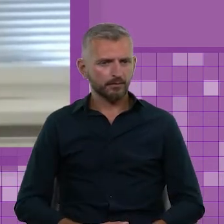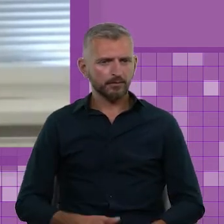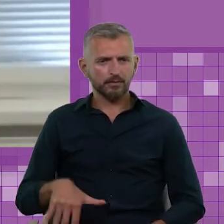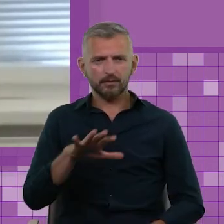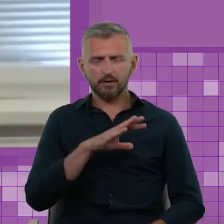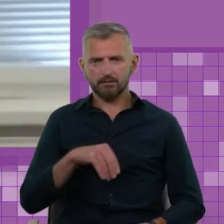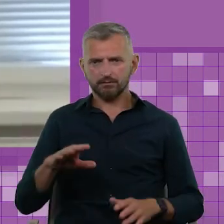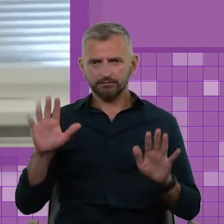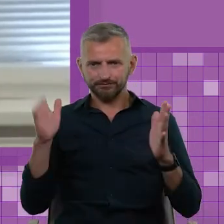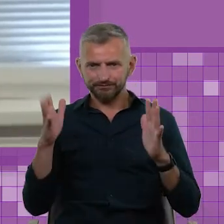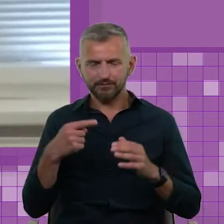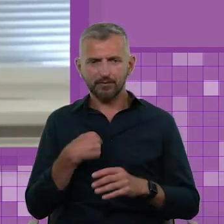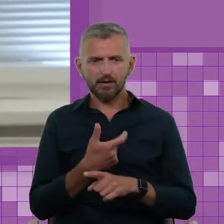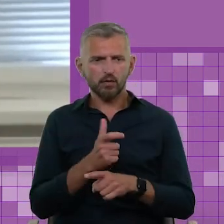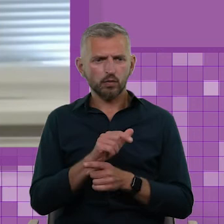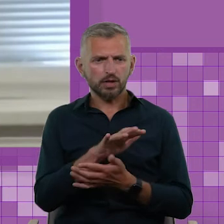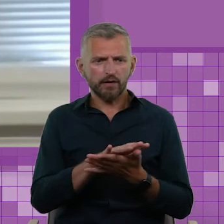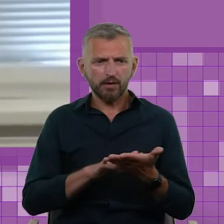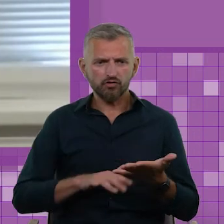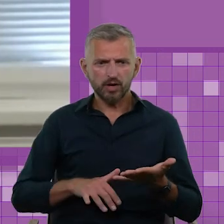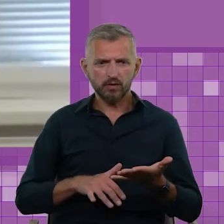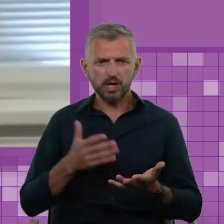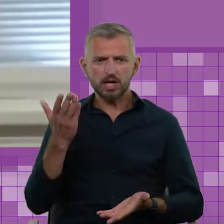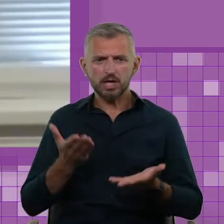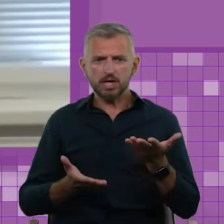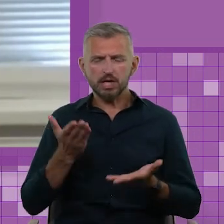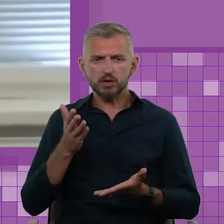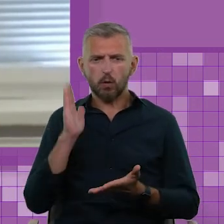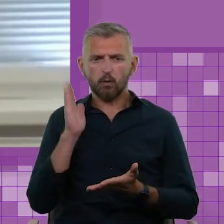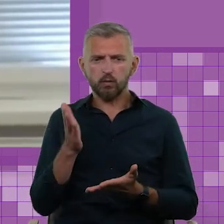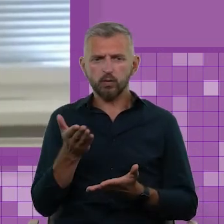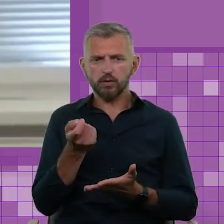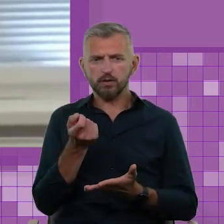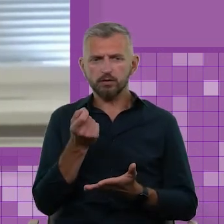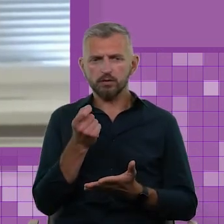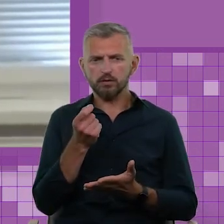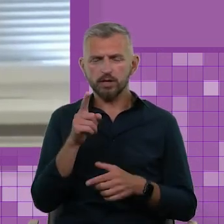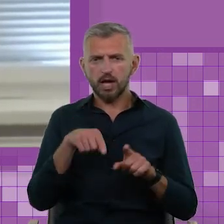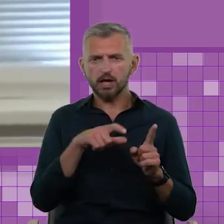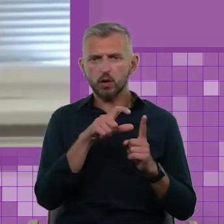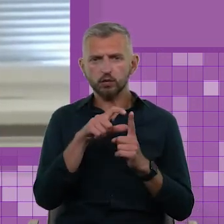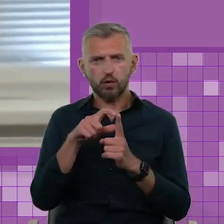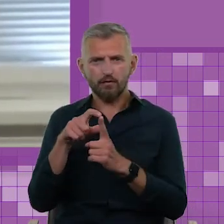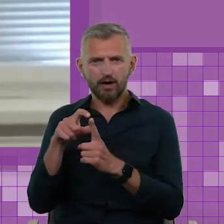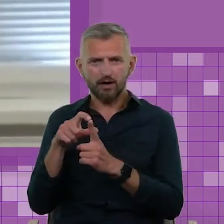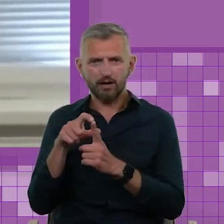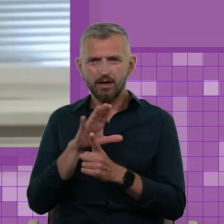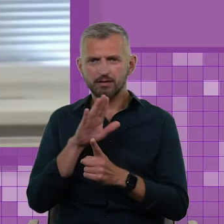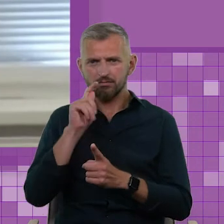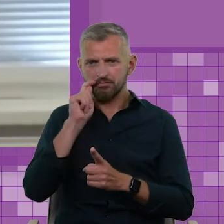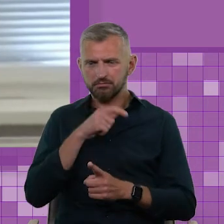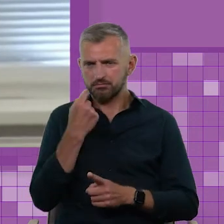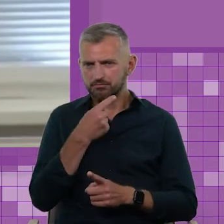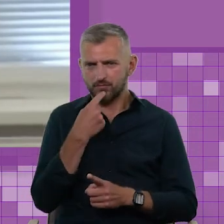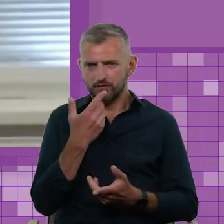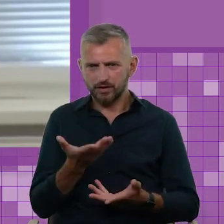Всім доброго дня, я дуже вибачаюся, якщо будуть деякі слова не зовсім на українській мові